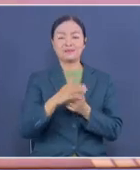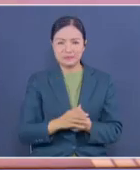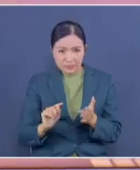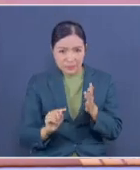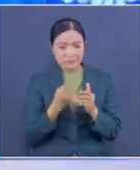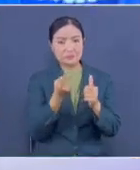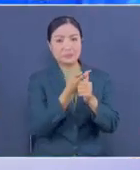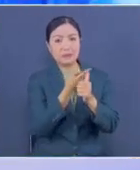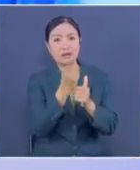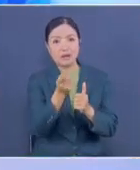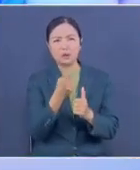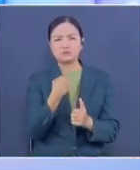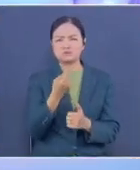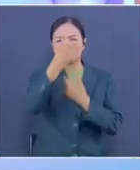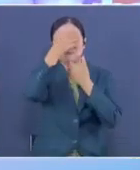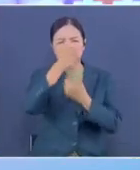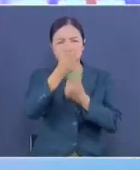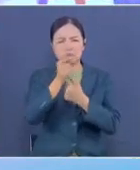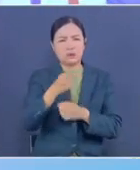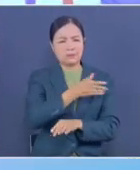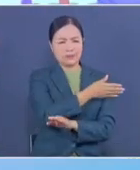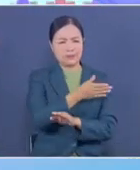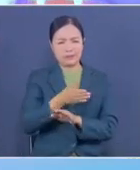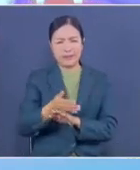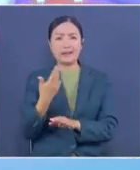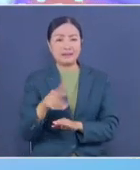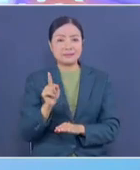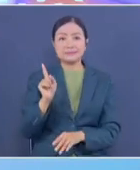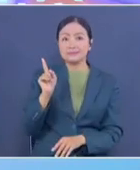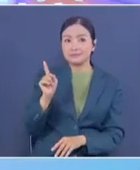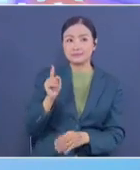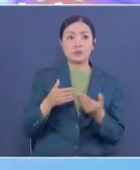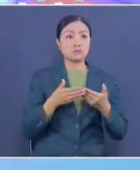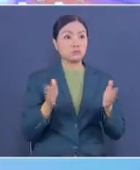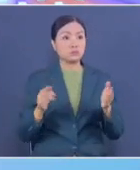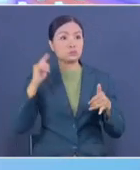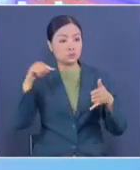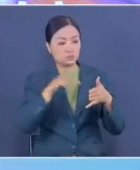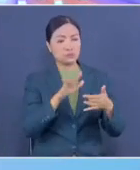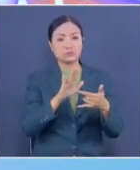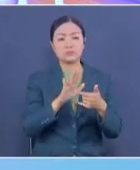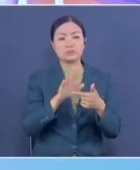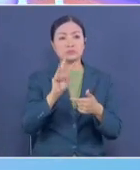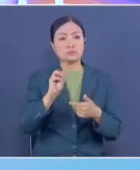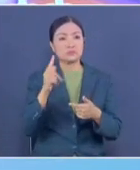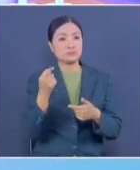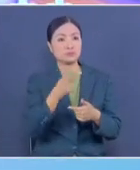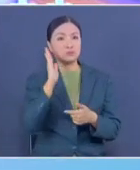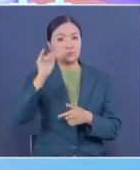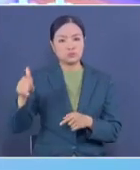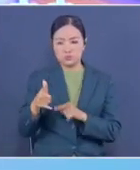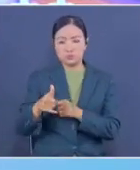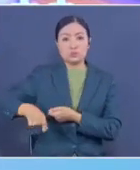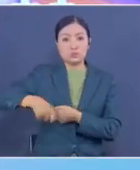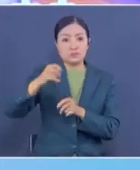าเริ่มข่าวแรกกับเรื่องราวที่หลายคนให้ความสนใจกันมาอย่างยาวนานแล้วนะคะสำหรับการเลิกราของนางเอกสาวแมทพิรณีกับหนุ่มสงกรานต์เตชะนร